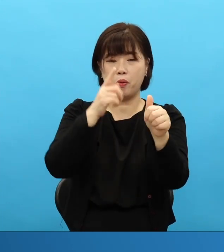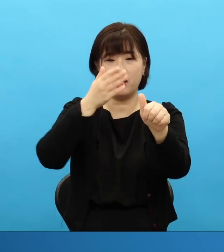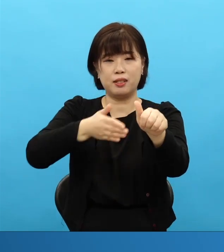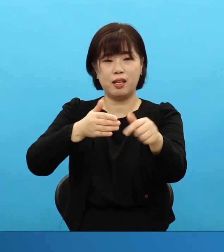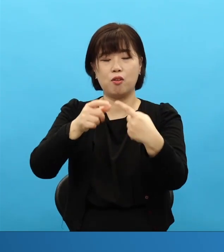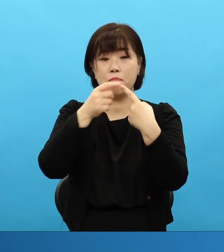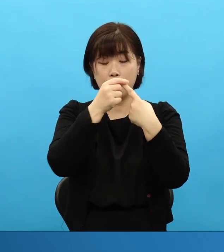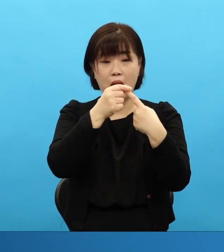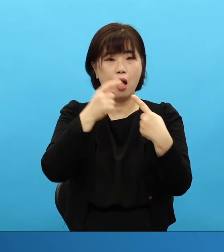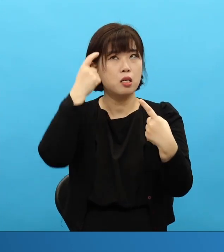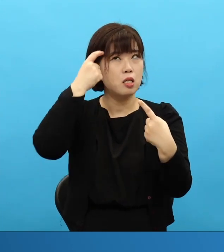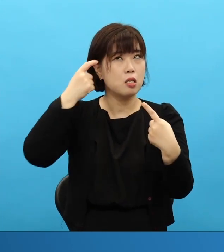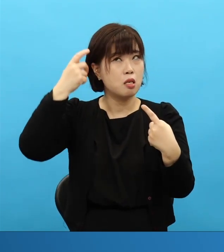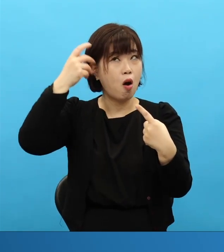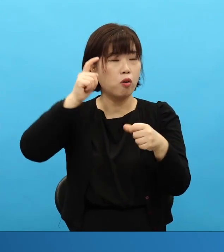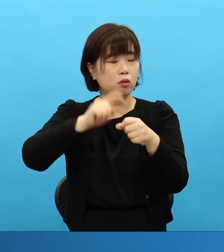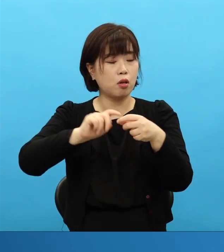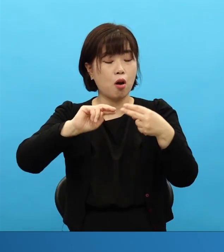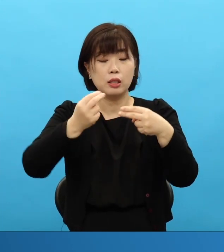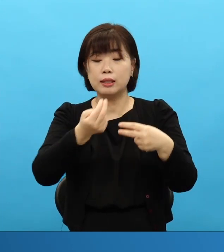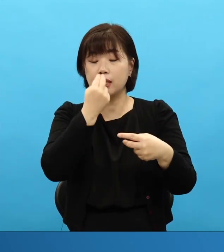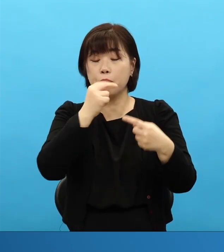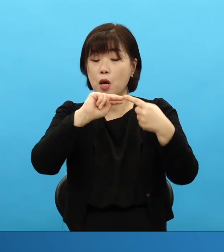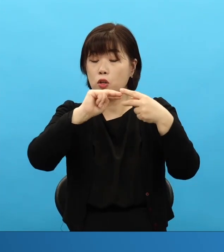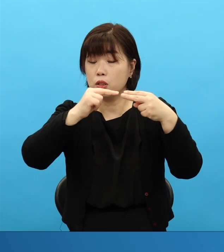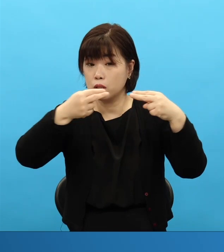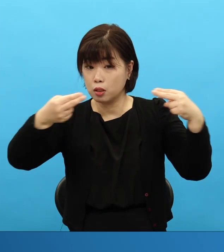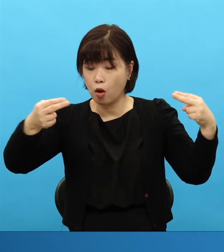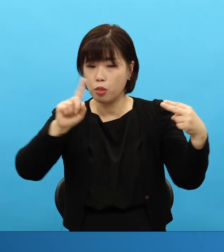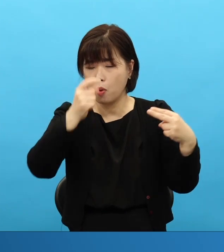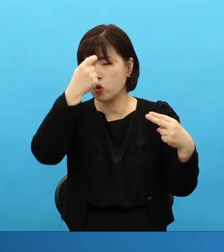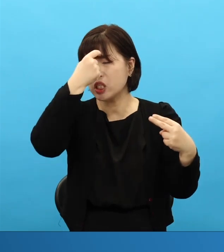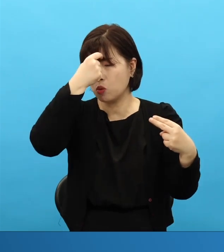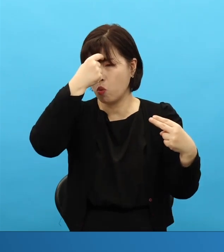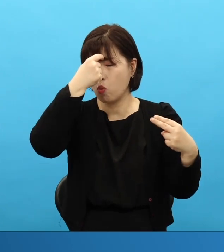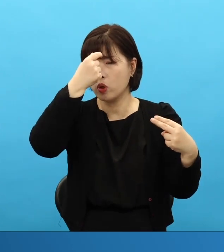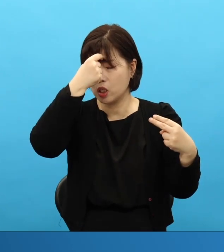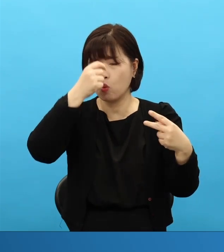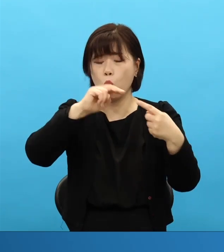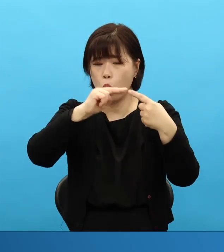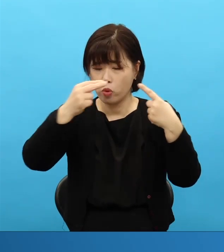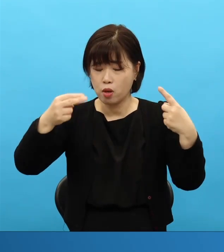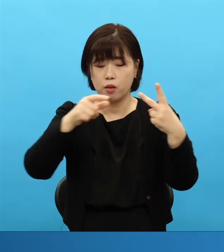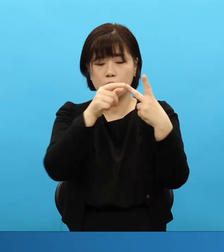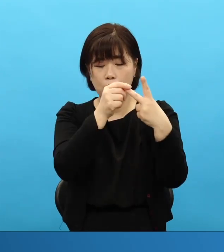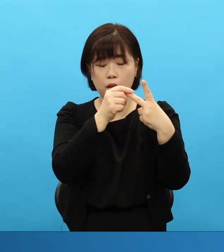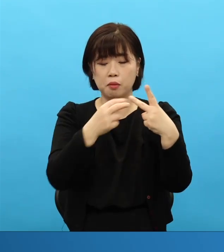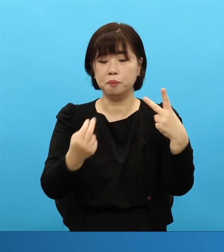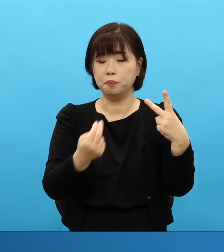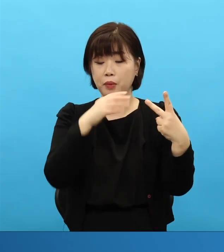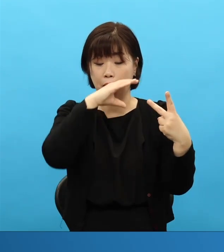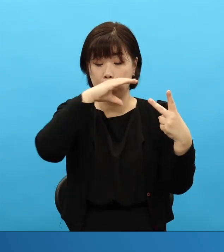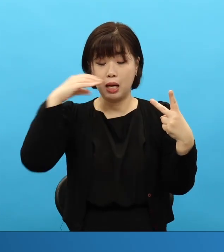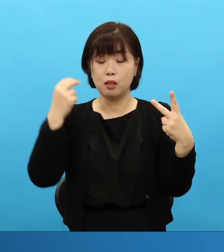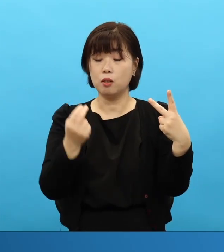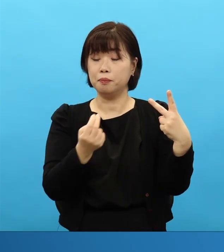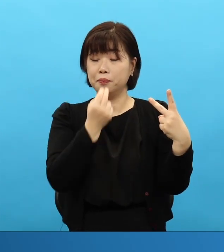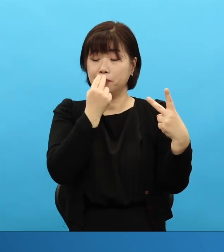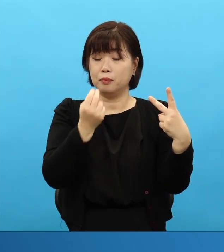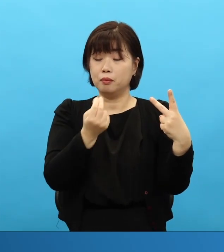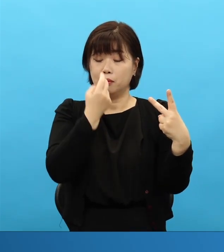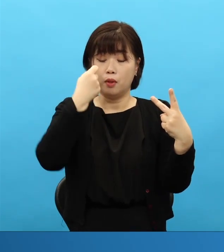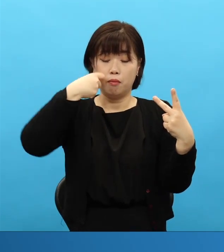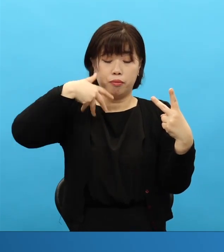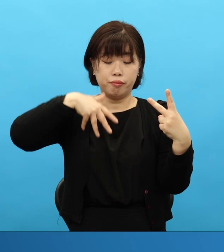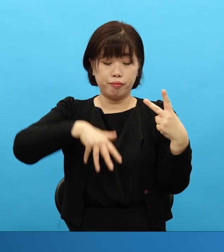영적 생명선을 찾아내라. Through proper prayer, find your spiritual lifeline. 제대로 된 호흡으로 여러분의 육신의 생명선을 찾아내라.